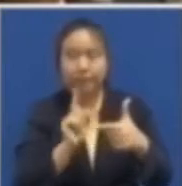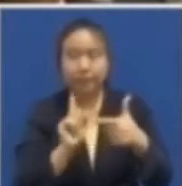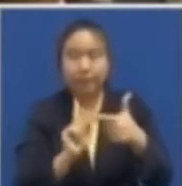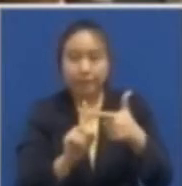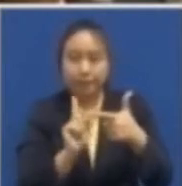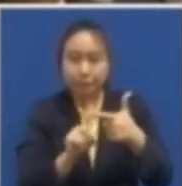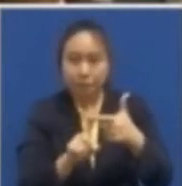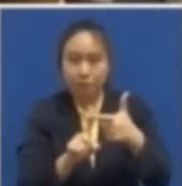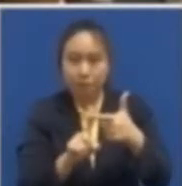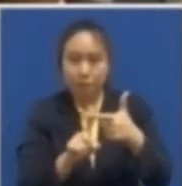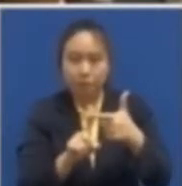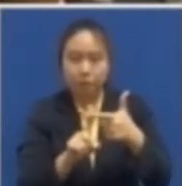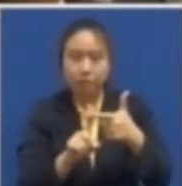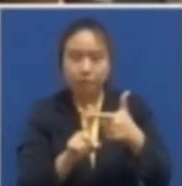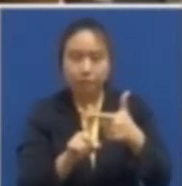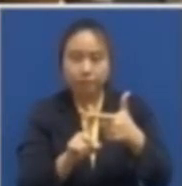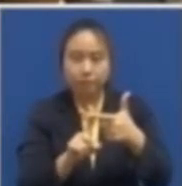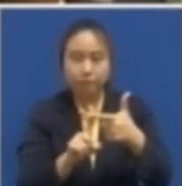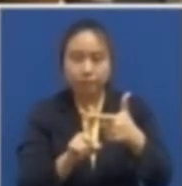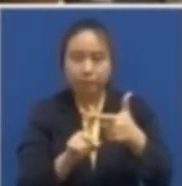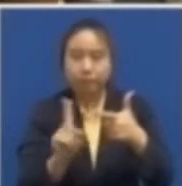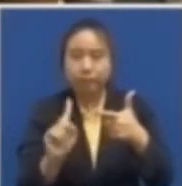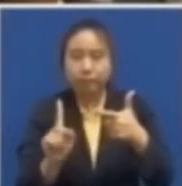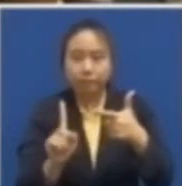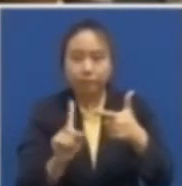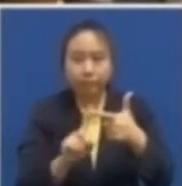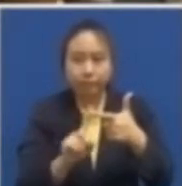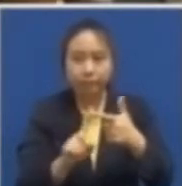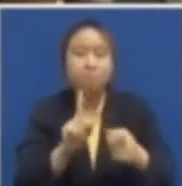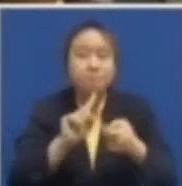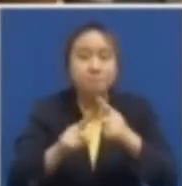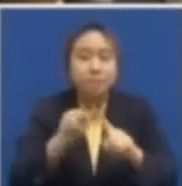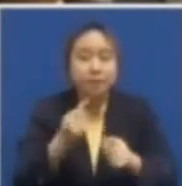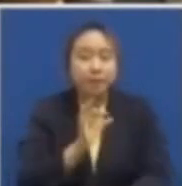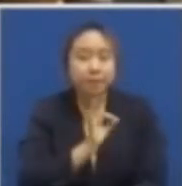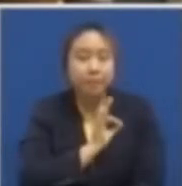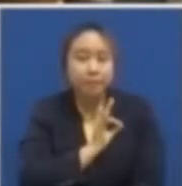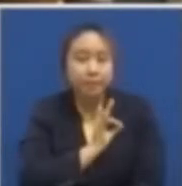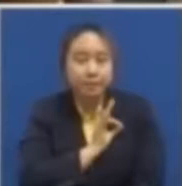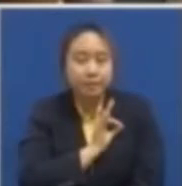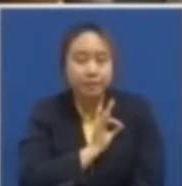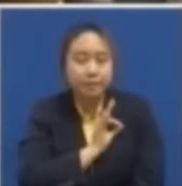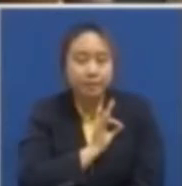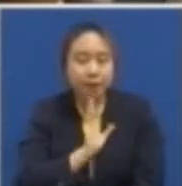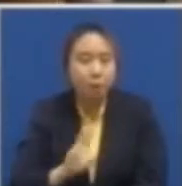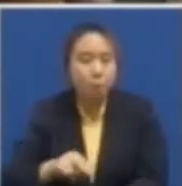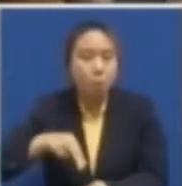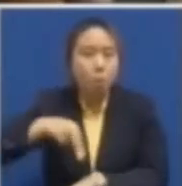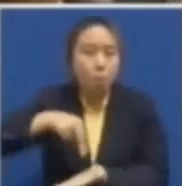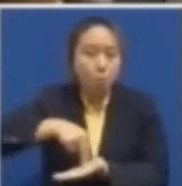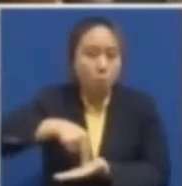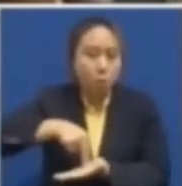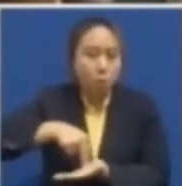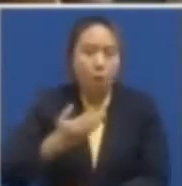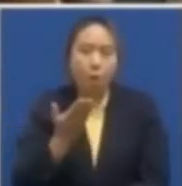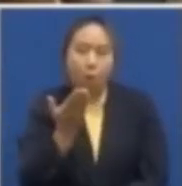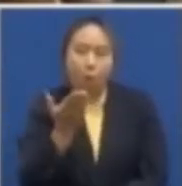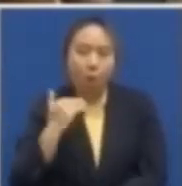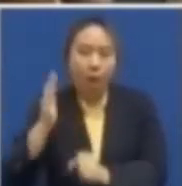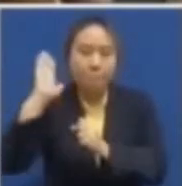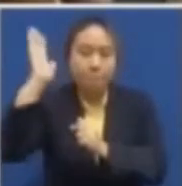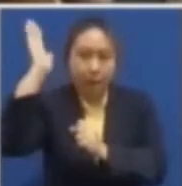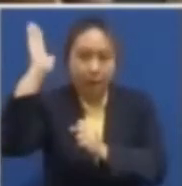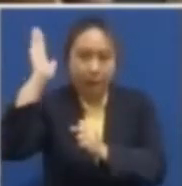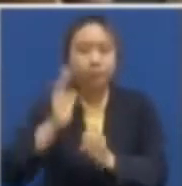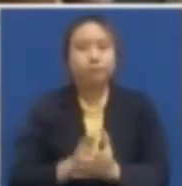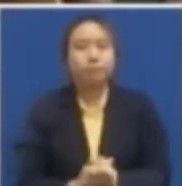ครับคือประเด็นที่เพื่อนสมาชิกได้ลุกขึ้นมาแล้วจะขออภิปราย